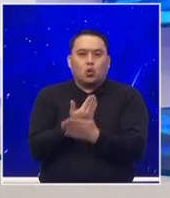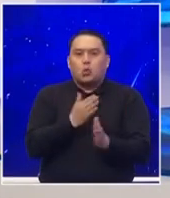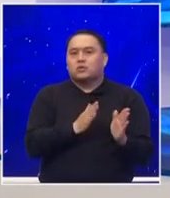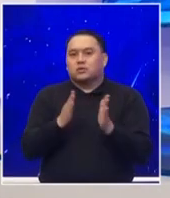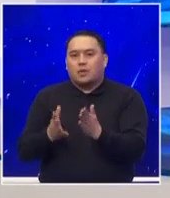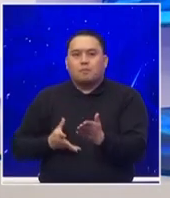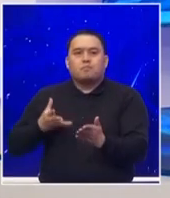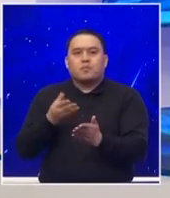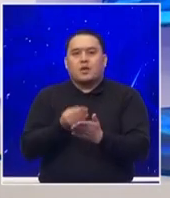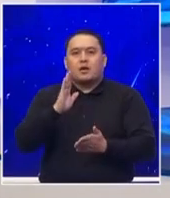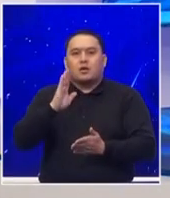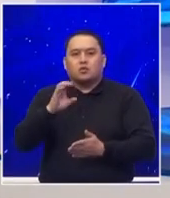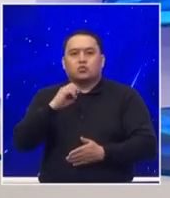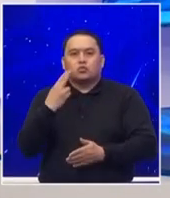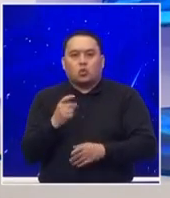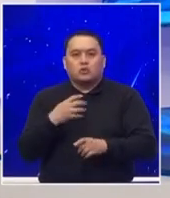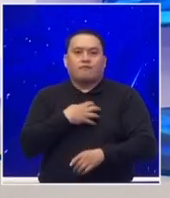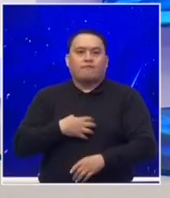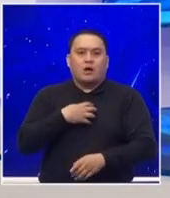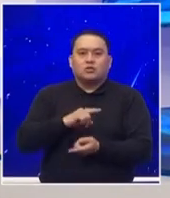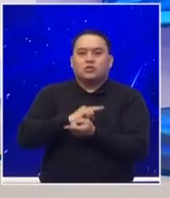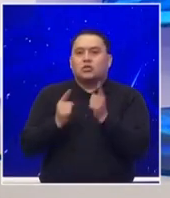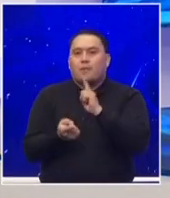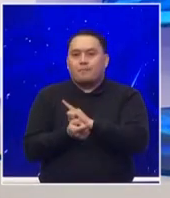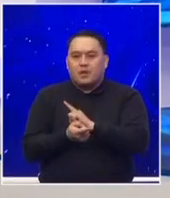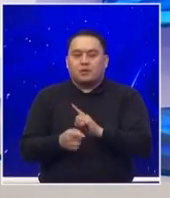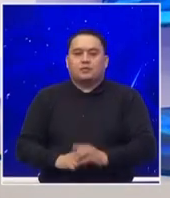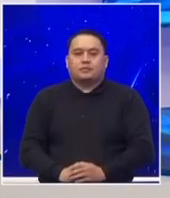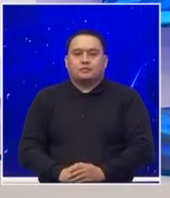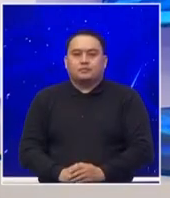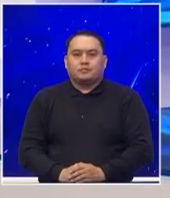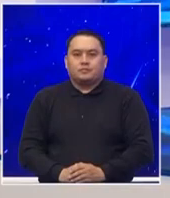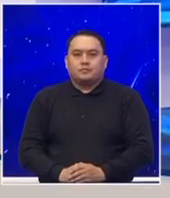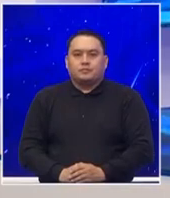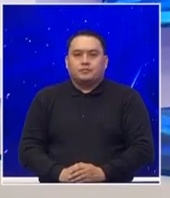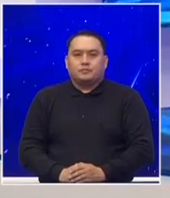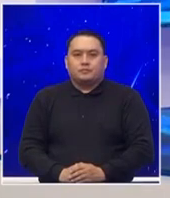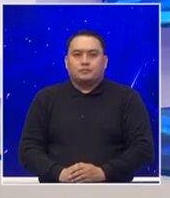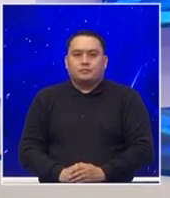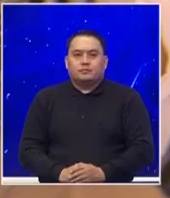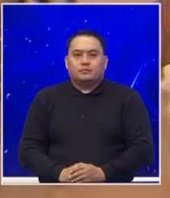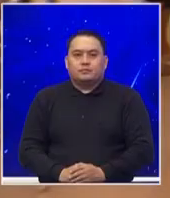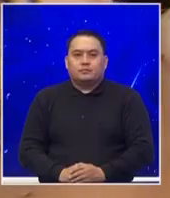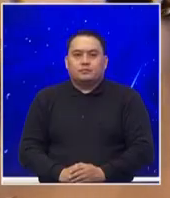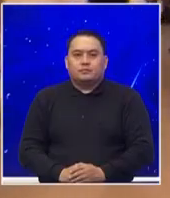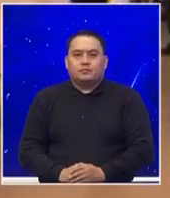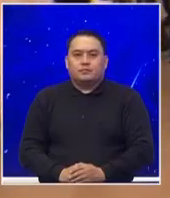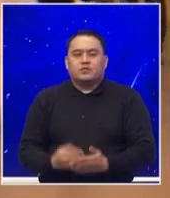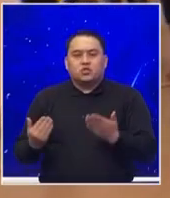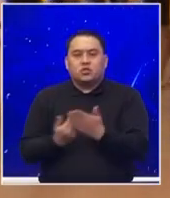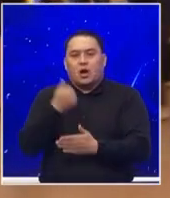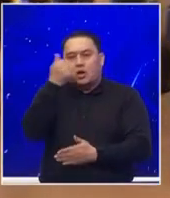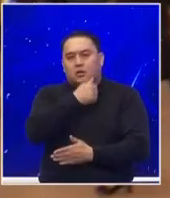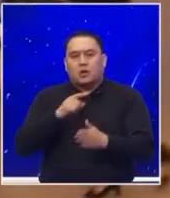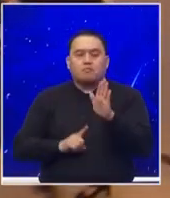жүйемен беріледі. Әлеуметтік салада маңызды өзгерістерді Кәмшат Мұхамеджан шолып шықты. Жаңа жылдың басты